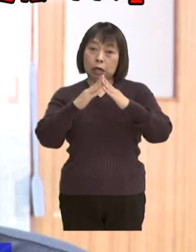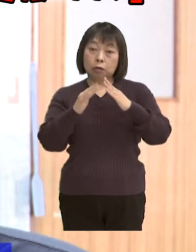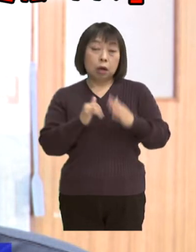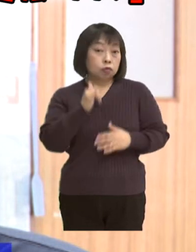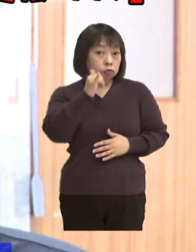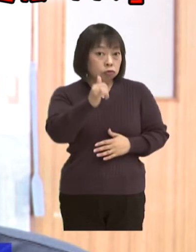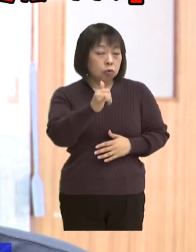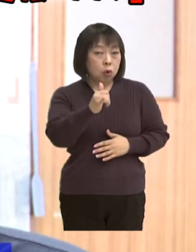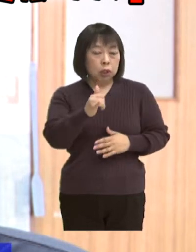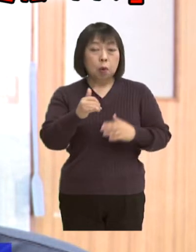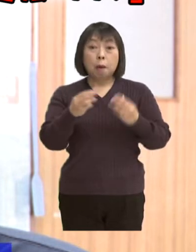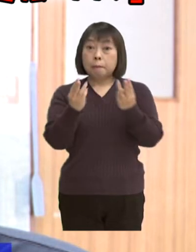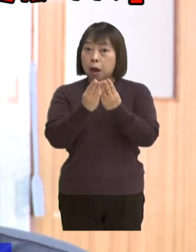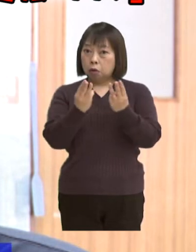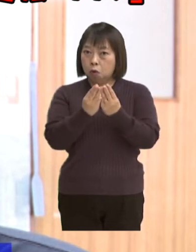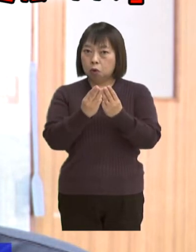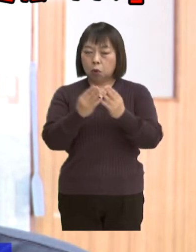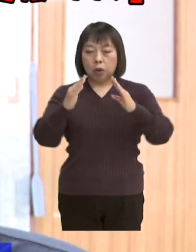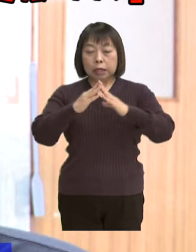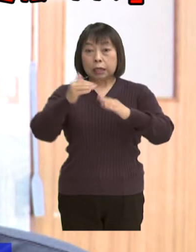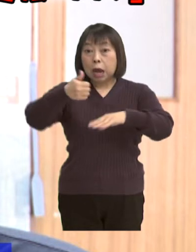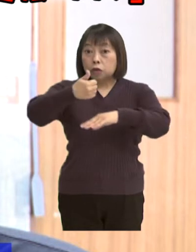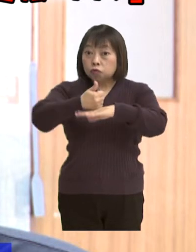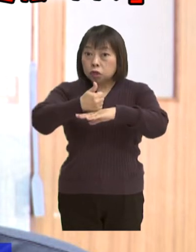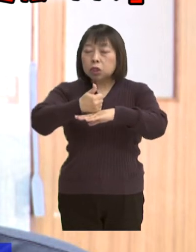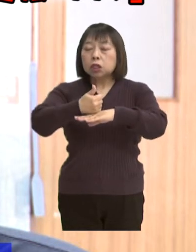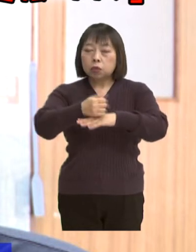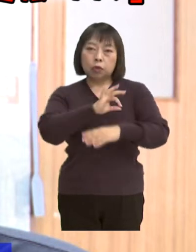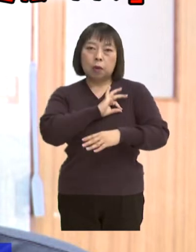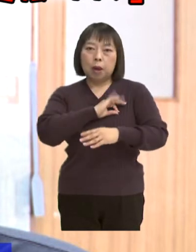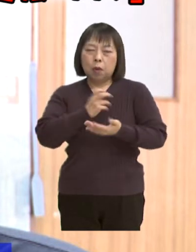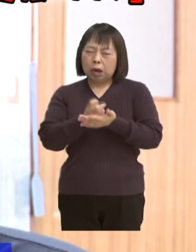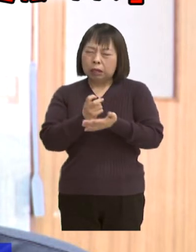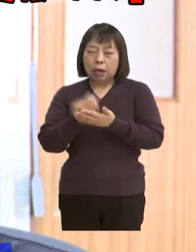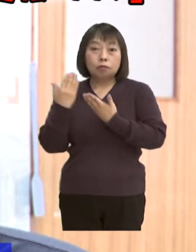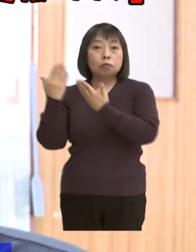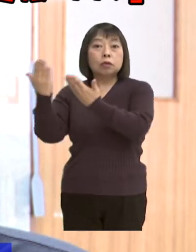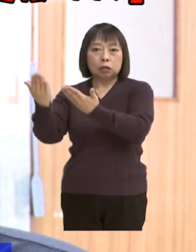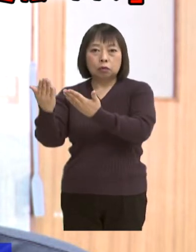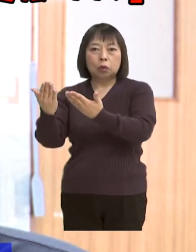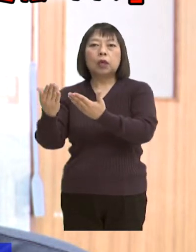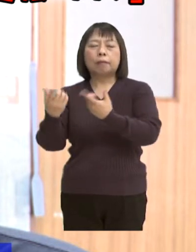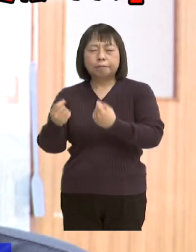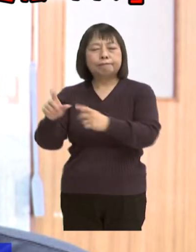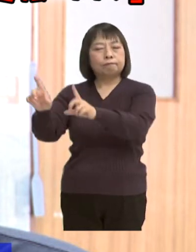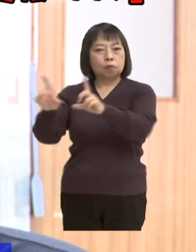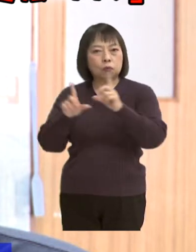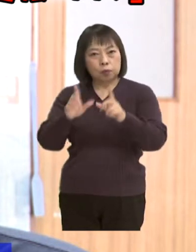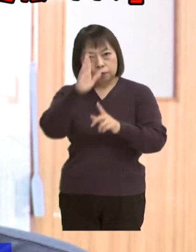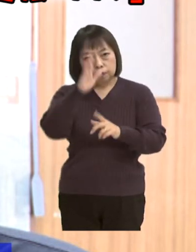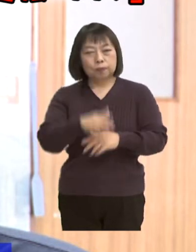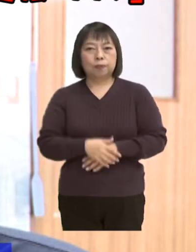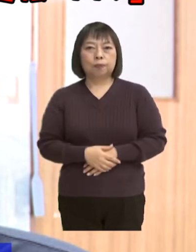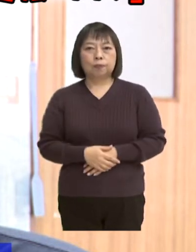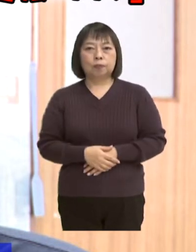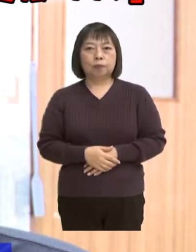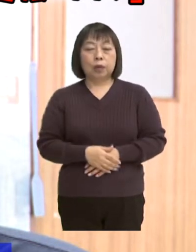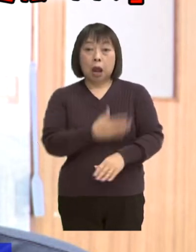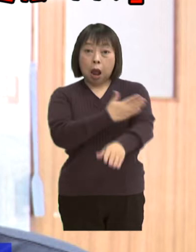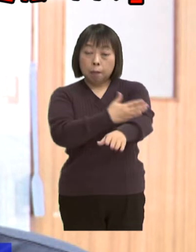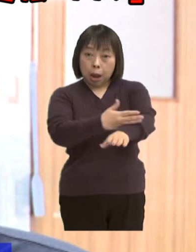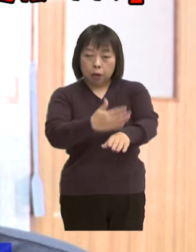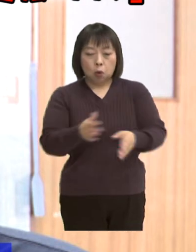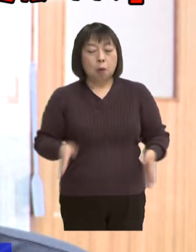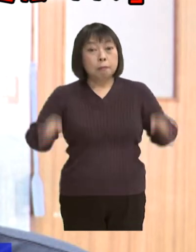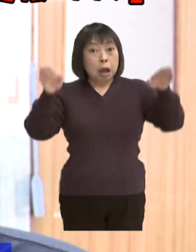では番地と世帯主の方のお名前を必ずお聞きしますので、しっかりと答えてください。アパートやマン